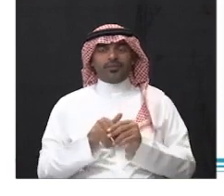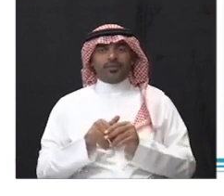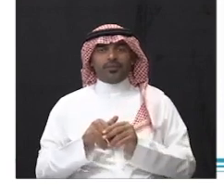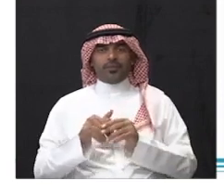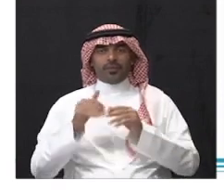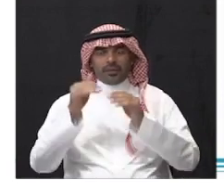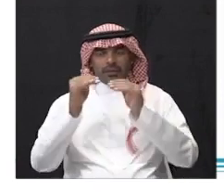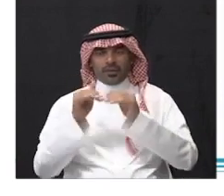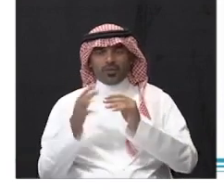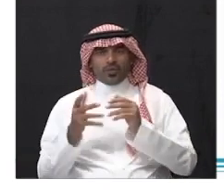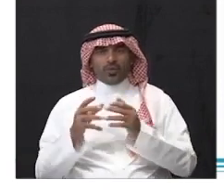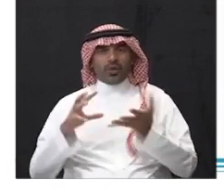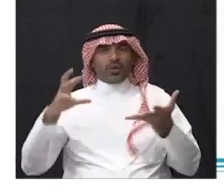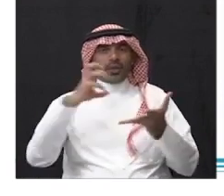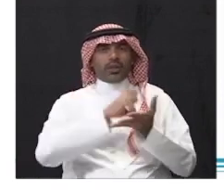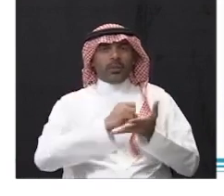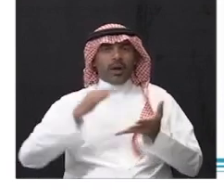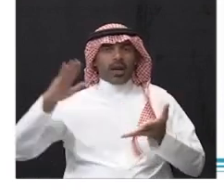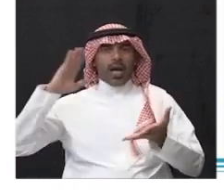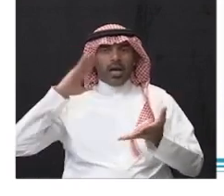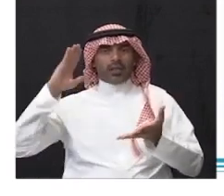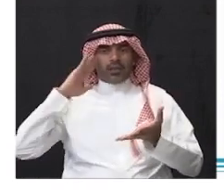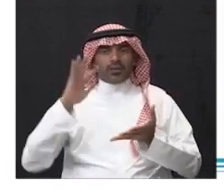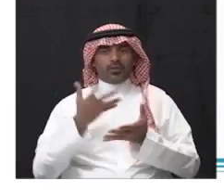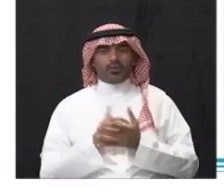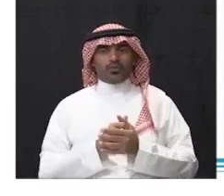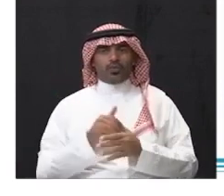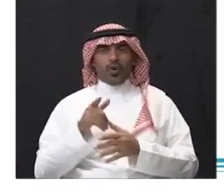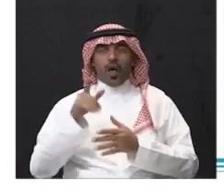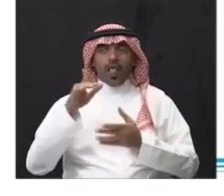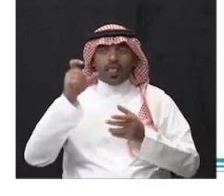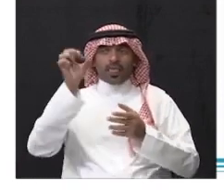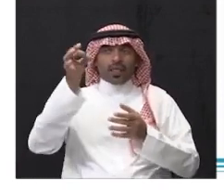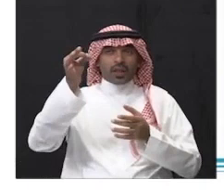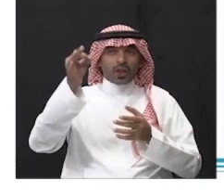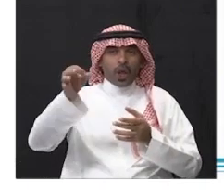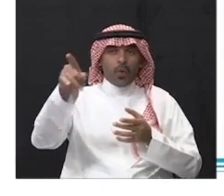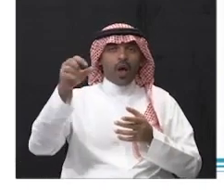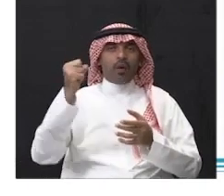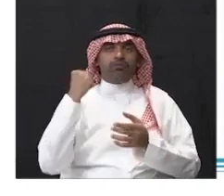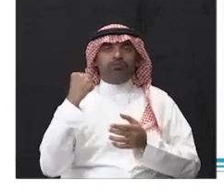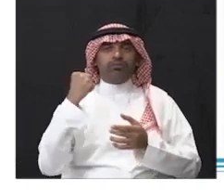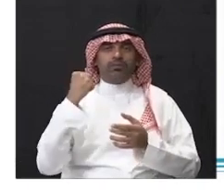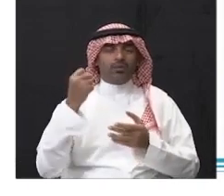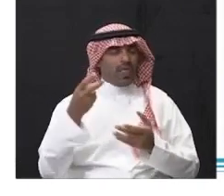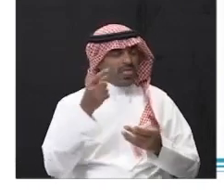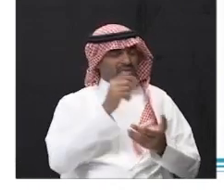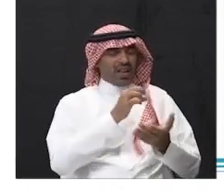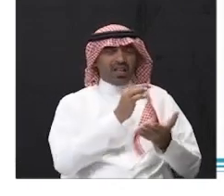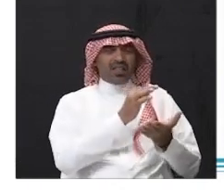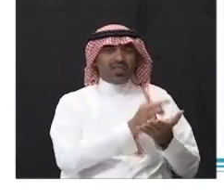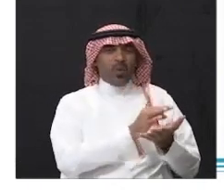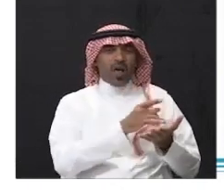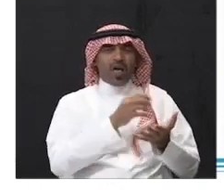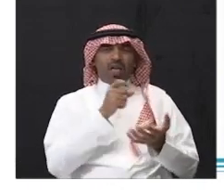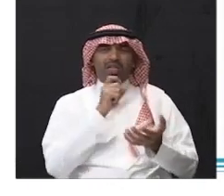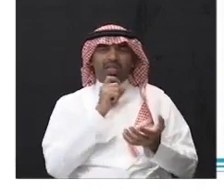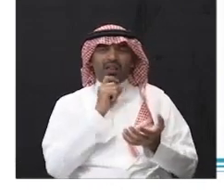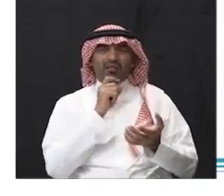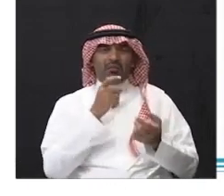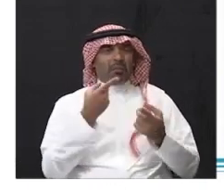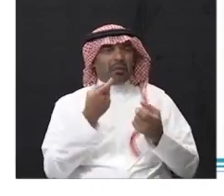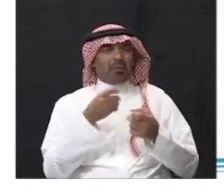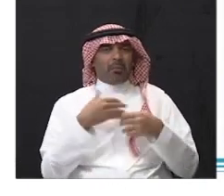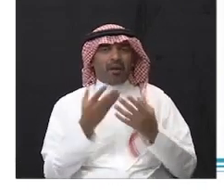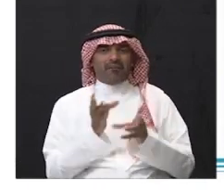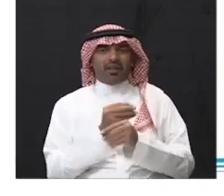دولة أخرى بقوة السلاح لضعفها في الجانب العسكري من أجل تنفيذ مخططاتها